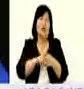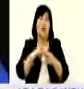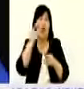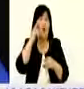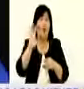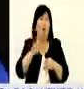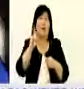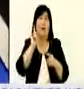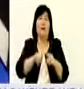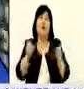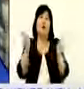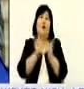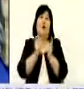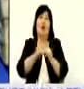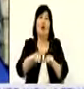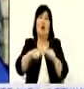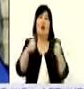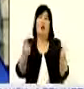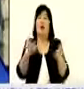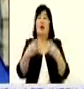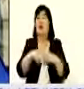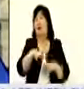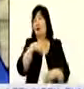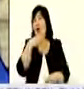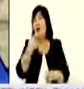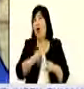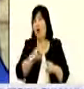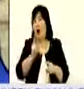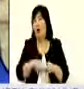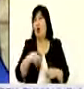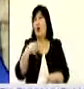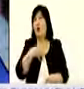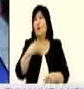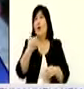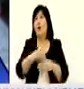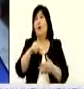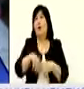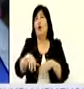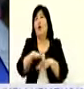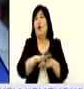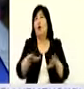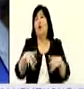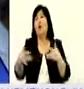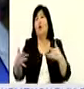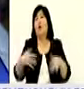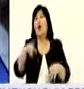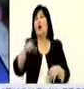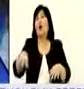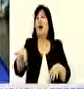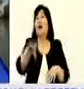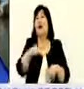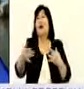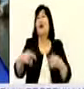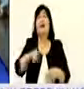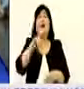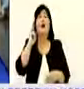бойламастан қош айтысып кетіп жатқан жас жанұялар қаншама. Ал осы мазмұнды қойылымды көрерменге ұсынған өнерпаздардың дені